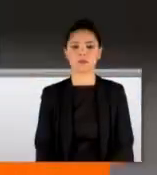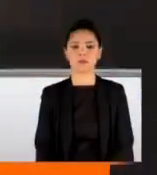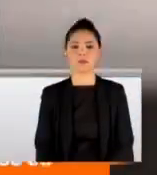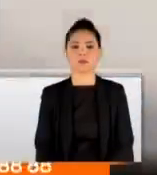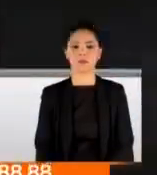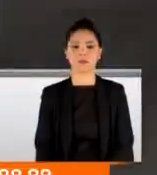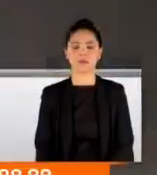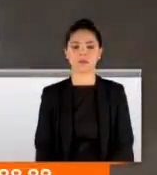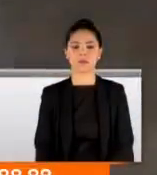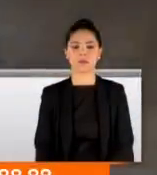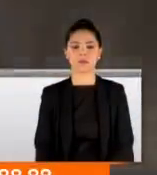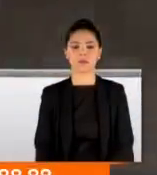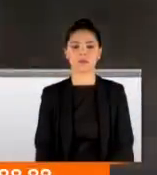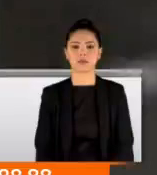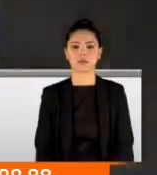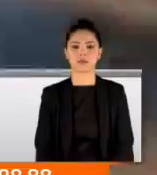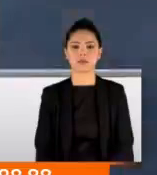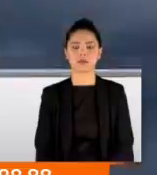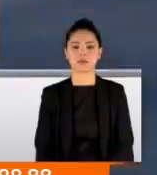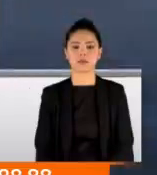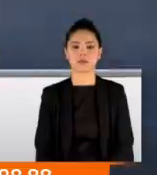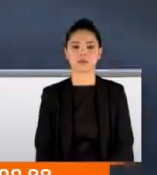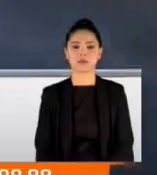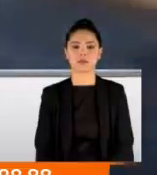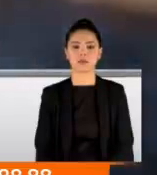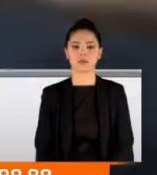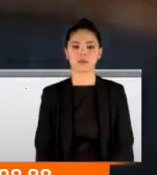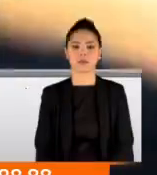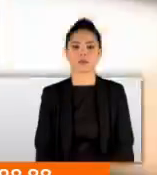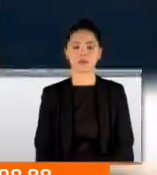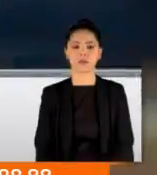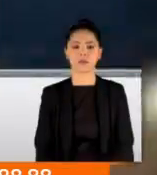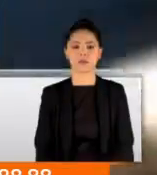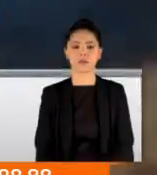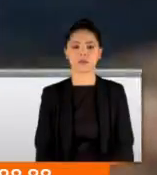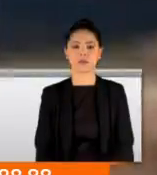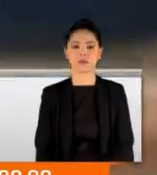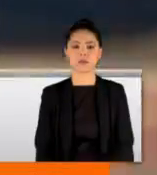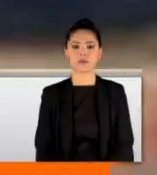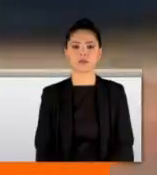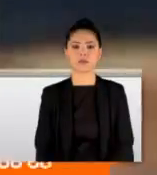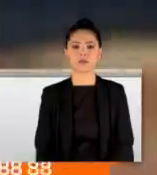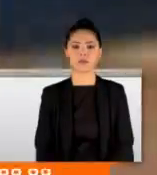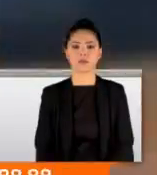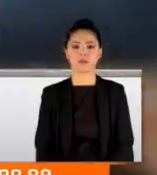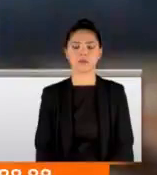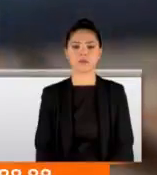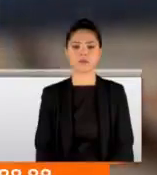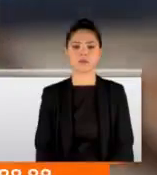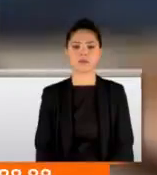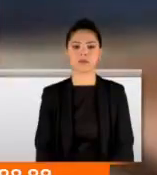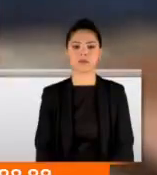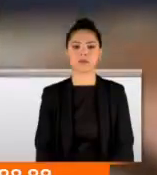Sakin ol. Abi, bize bırakın. Çekmeyin oğlum. Abi. Camlar var bak. Buram, acele etmeyin. Acele